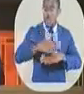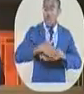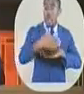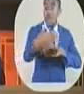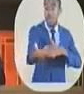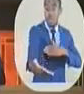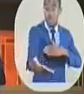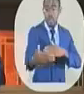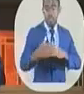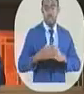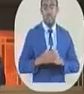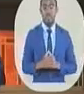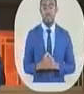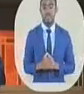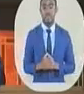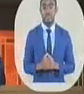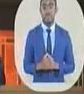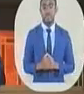jours.